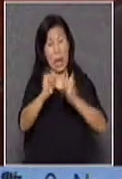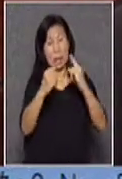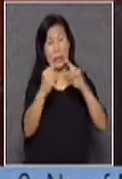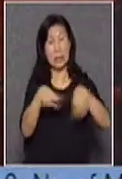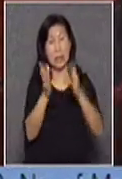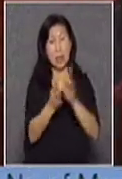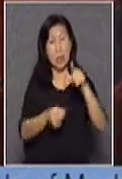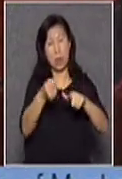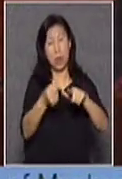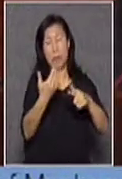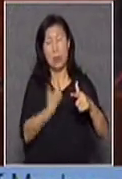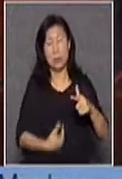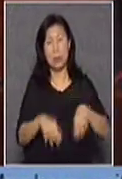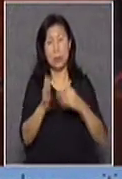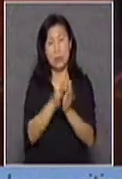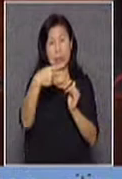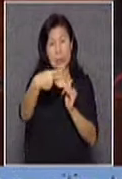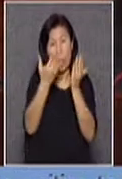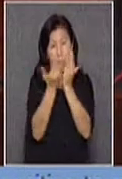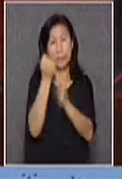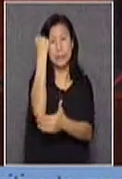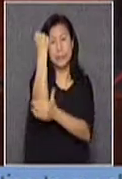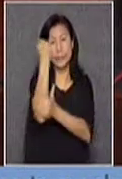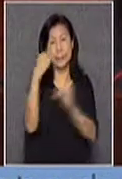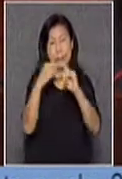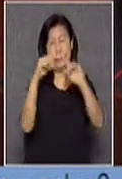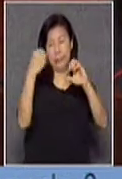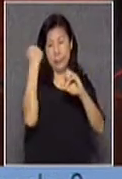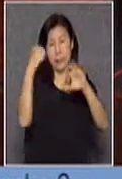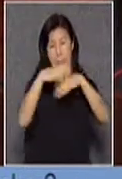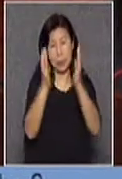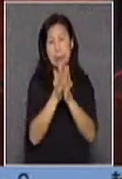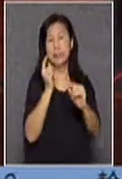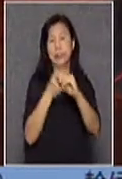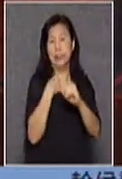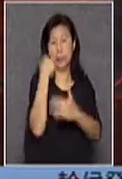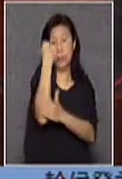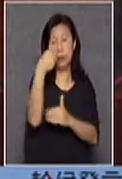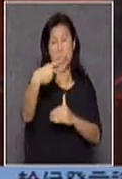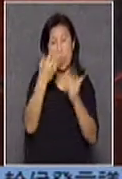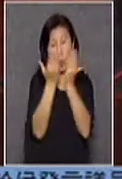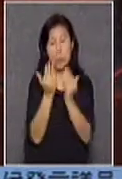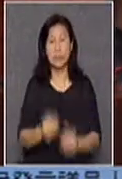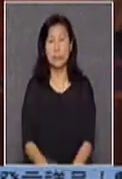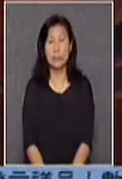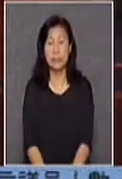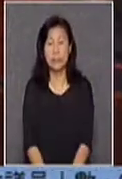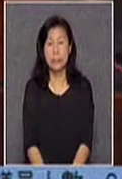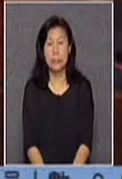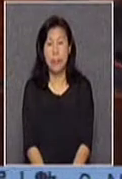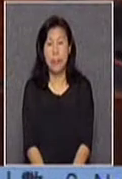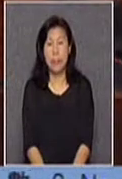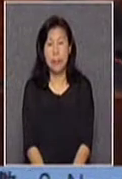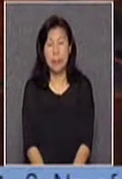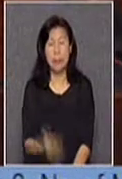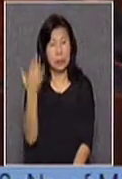量咧喺呢個二讀咧，我哋係會反對即係呢一個嘅二讀。咁所以我早